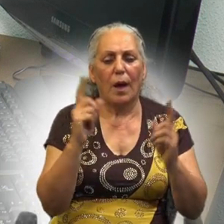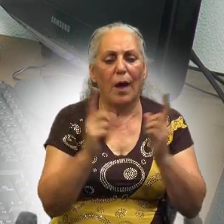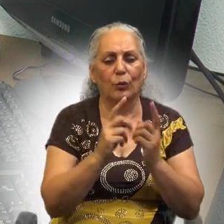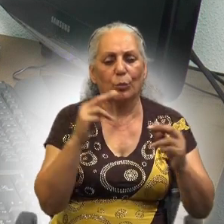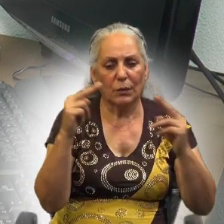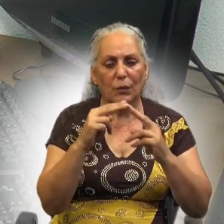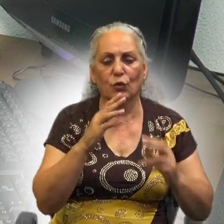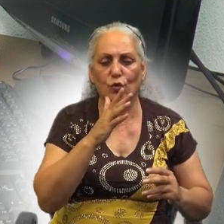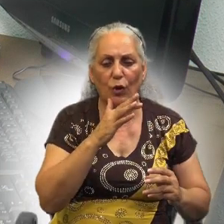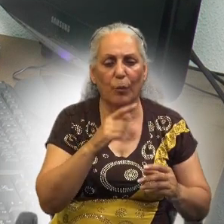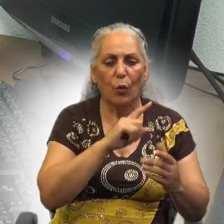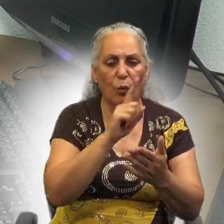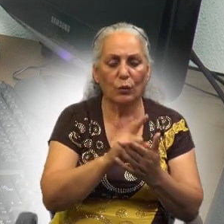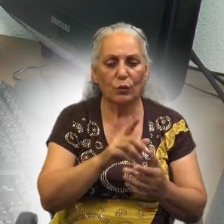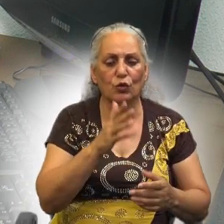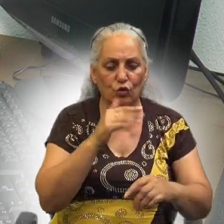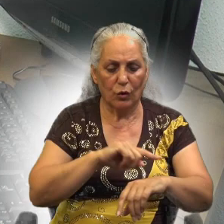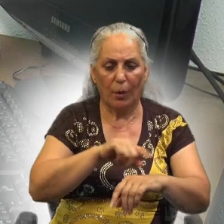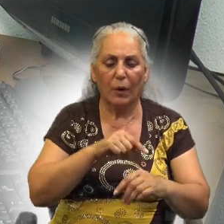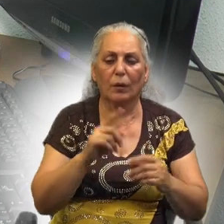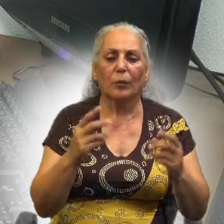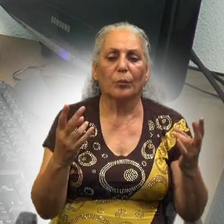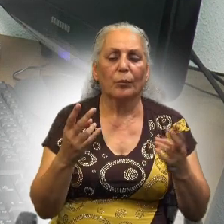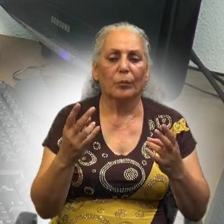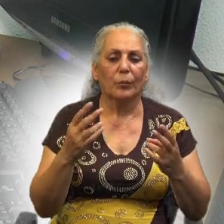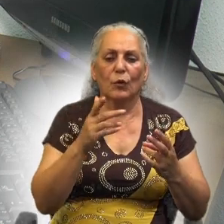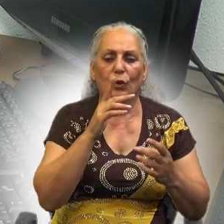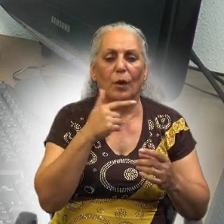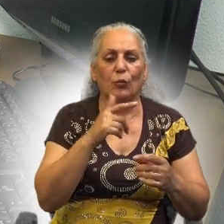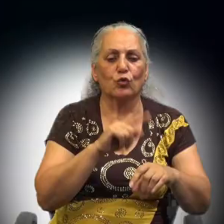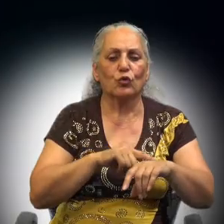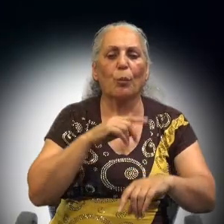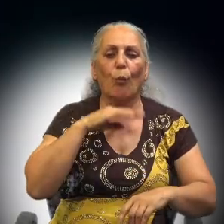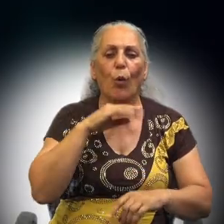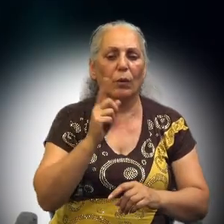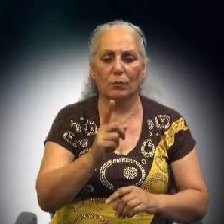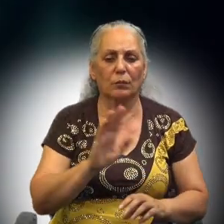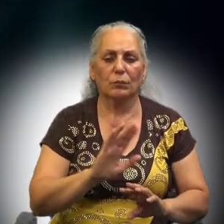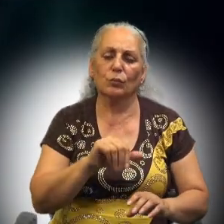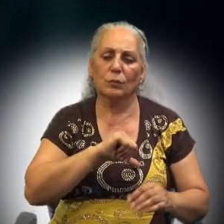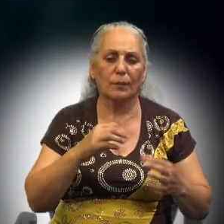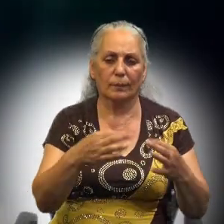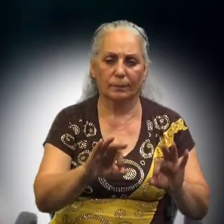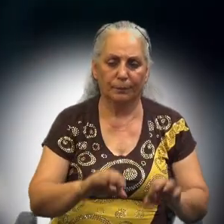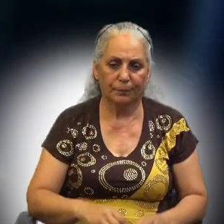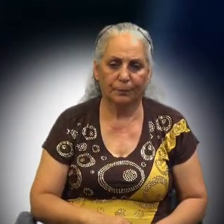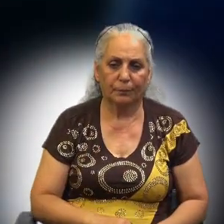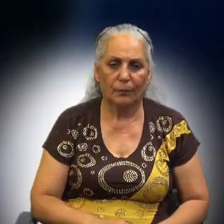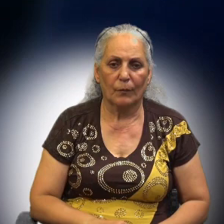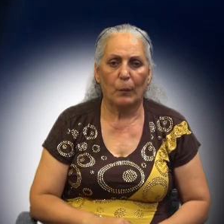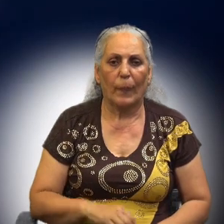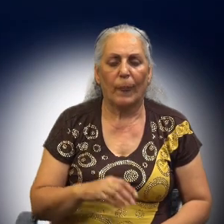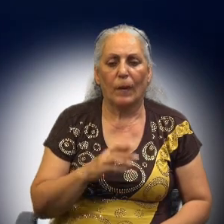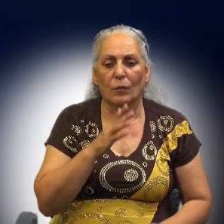թվի կամ ժամանակահատվածի սահմանափակում որևէ սահմանափակում չի թույլատրվում։ Որքան կարող է տևել